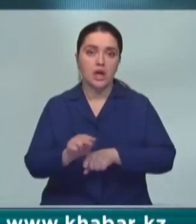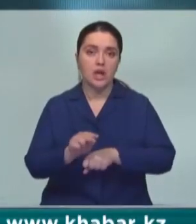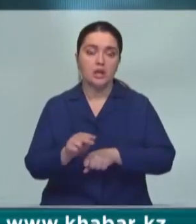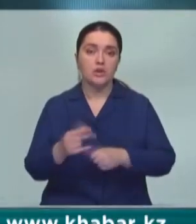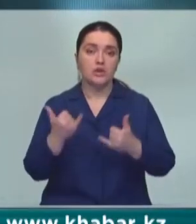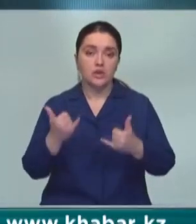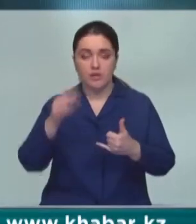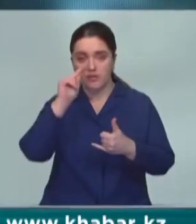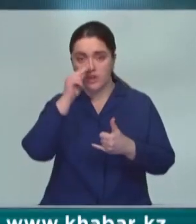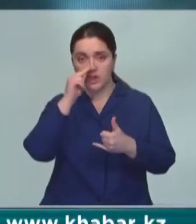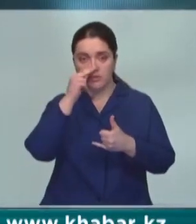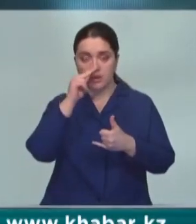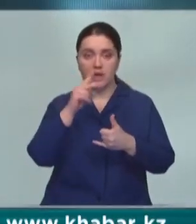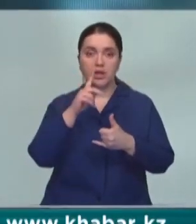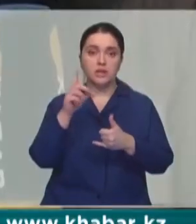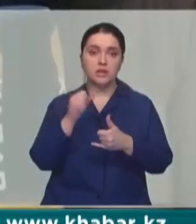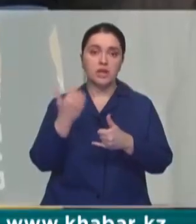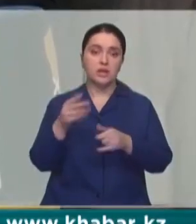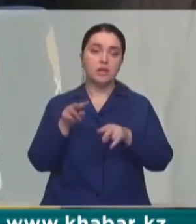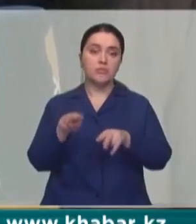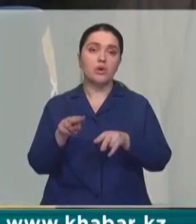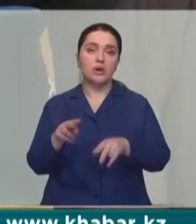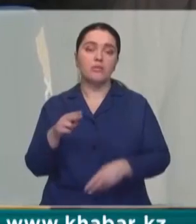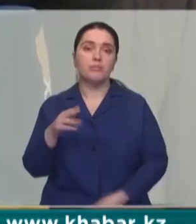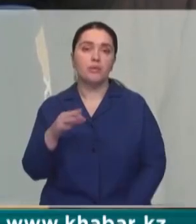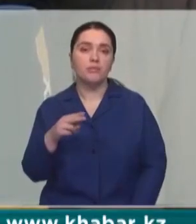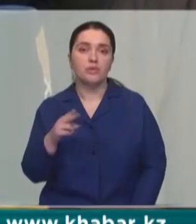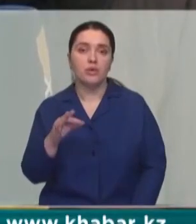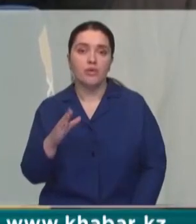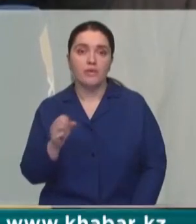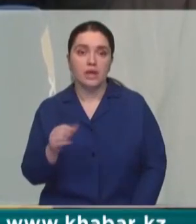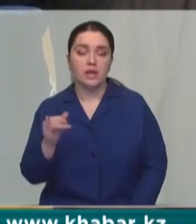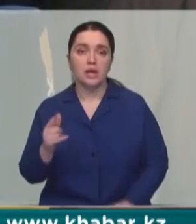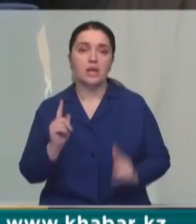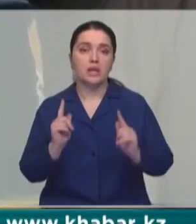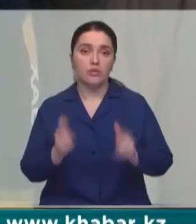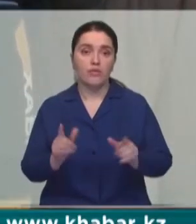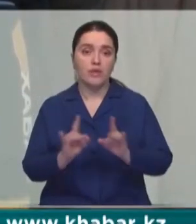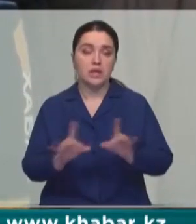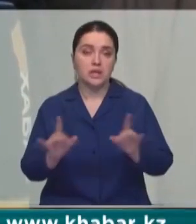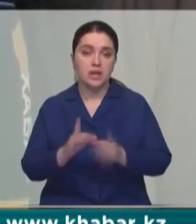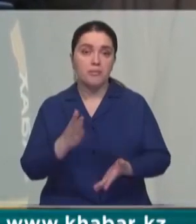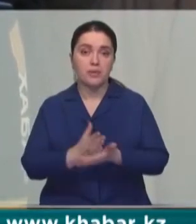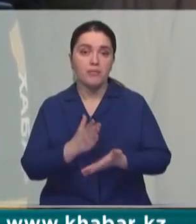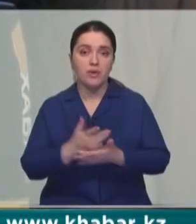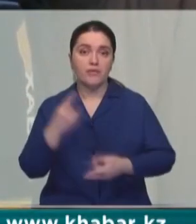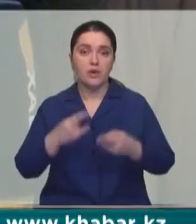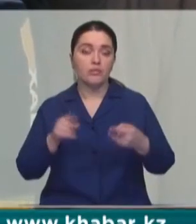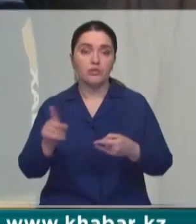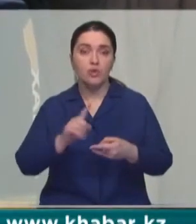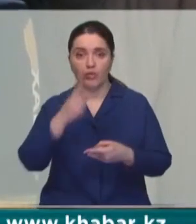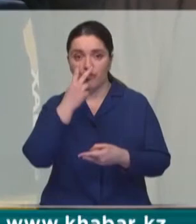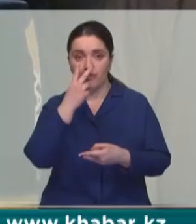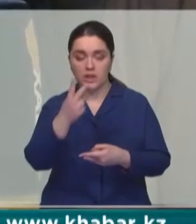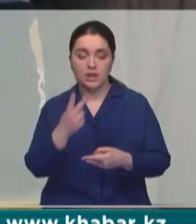учения. Одно из них в эти минуты проводится в Шымкенте. За ним наблюдает Катерина Попкова. И она готова рассказать нам в прямом эфире о том,